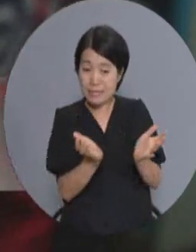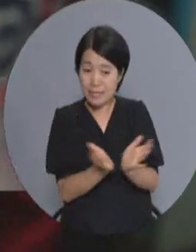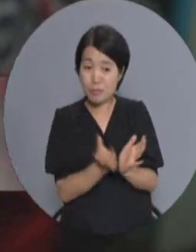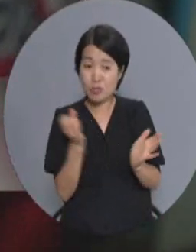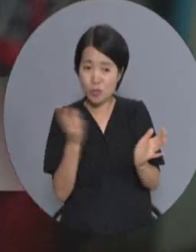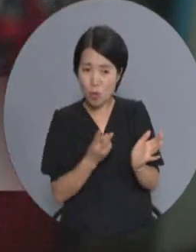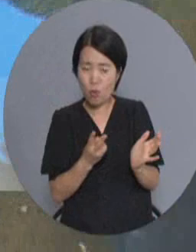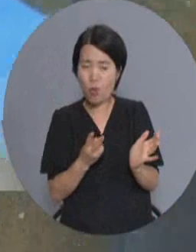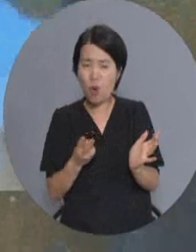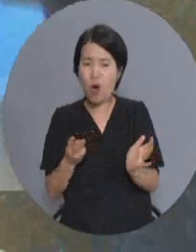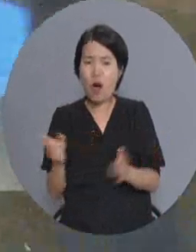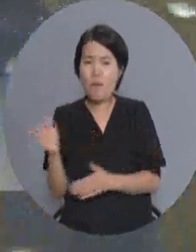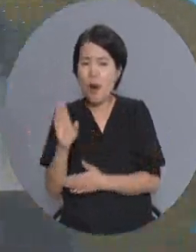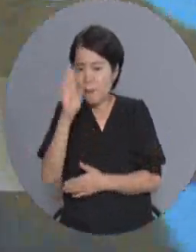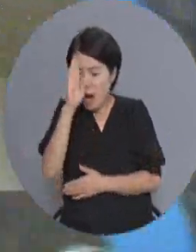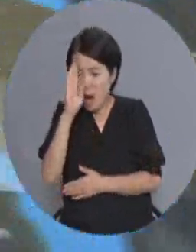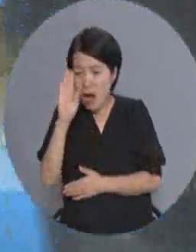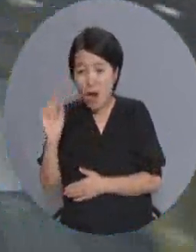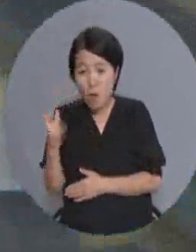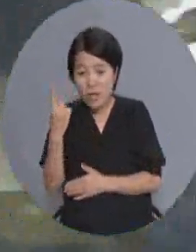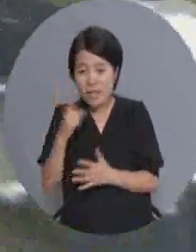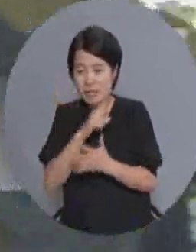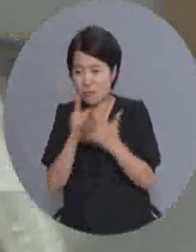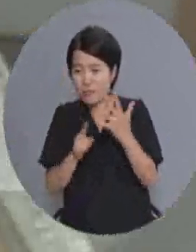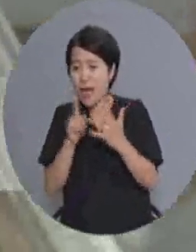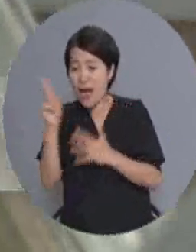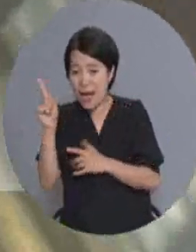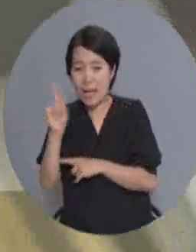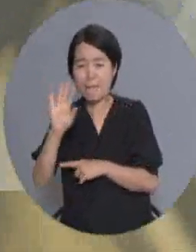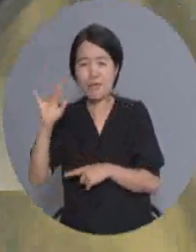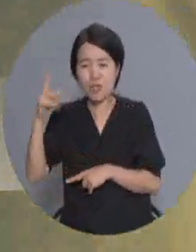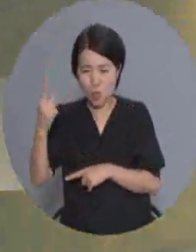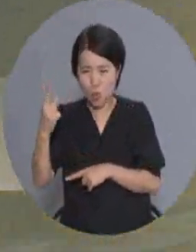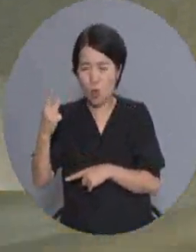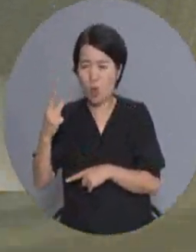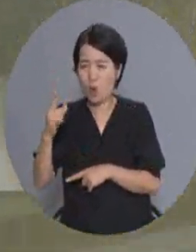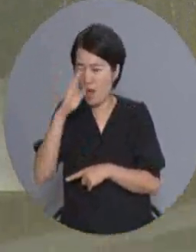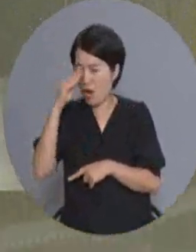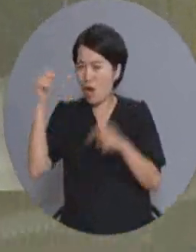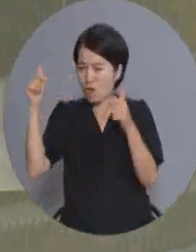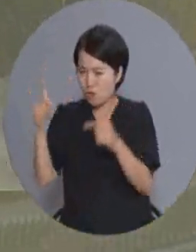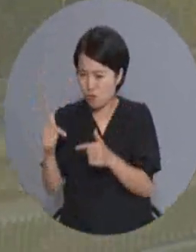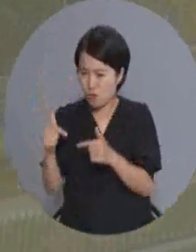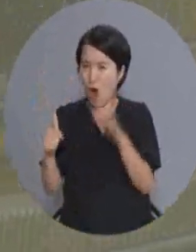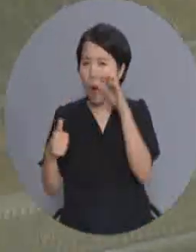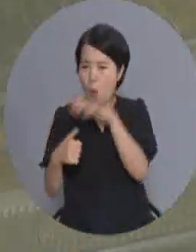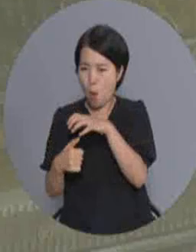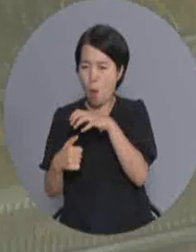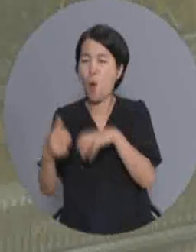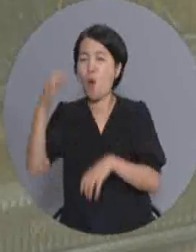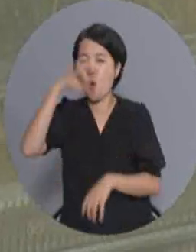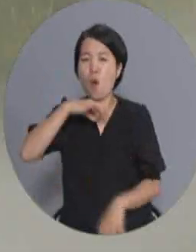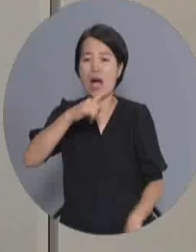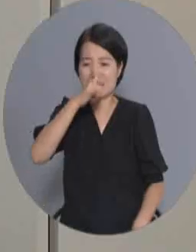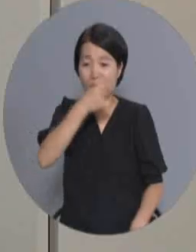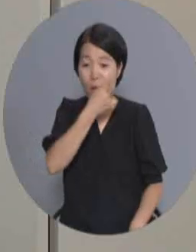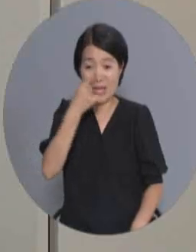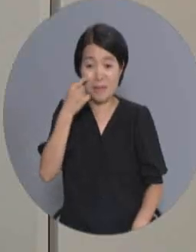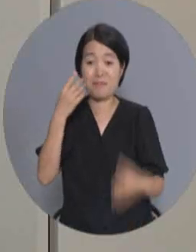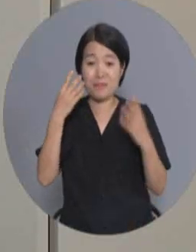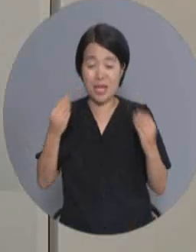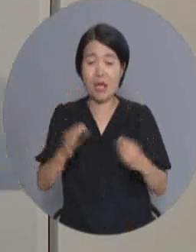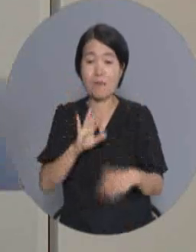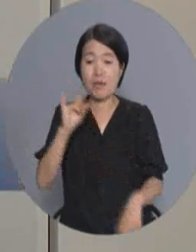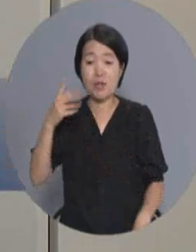질병 원인균의 하나인 비브리오균을 억제하는데도 이 기술의 적용이 가능하다는 사실도 확인했습니다.